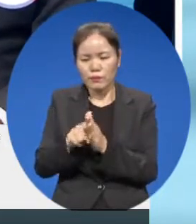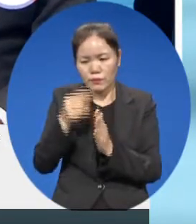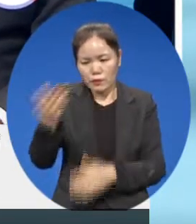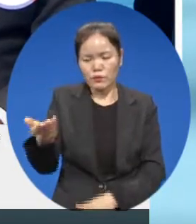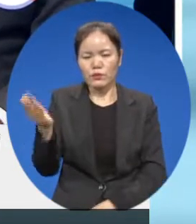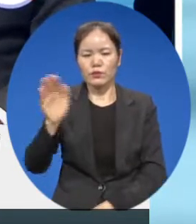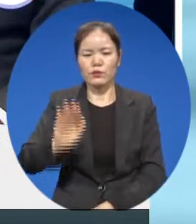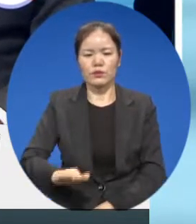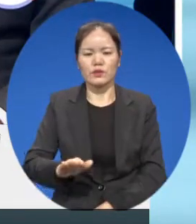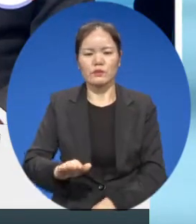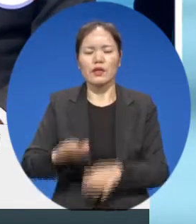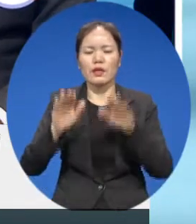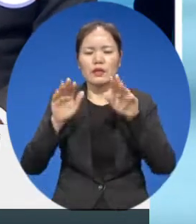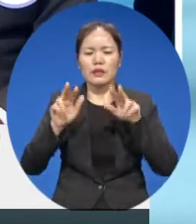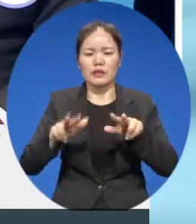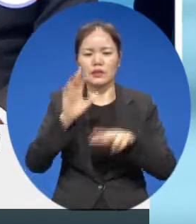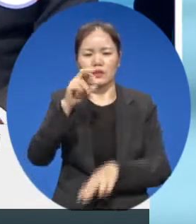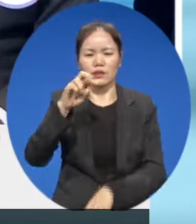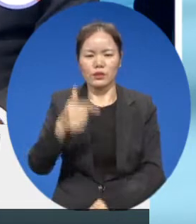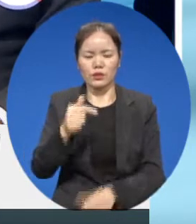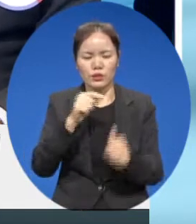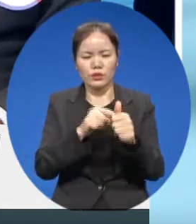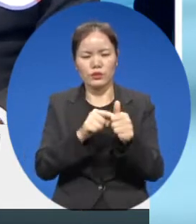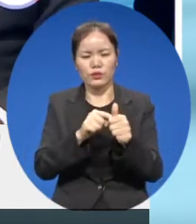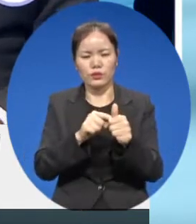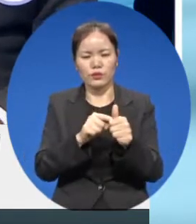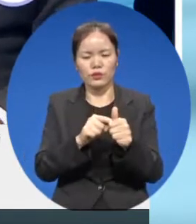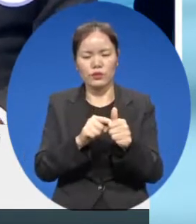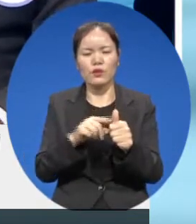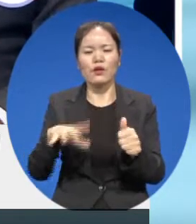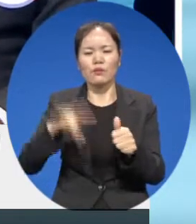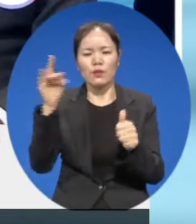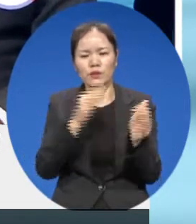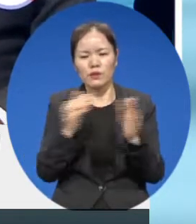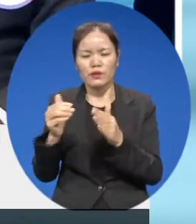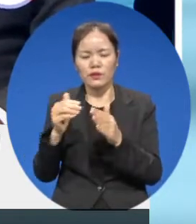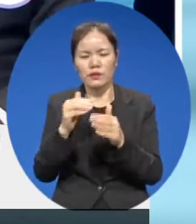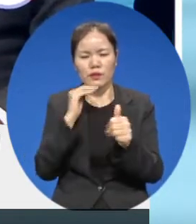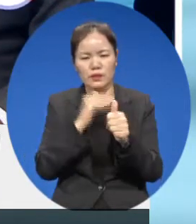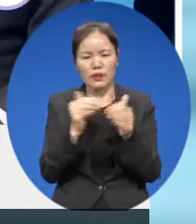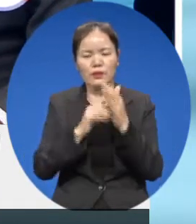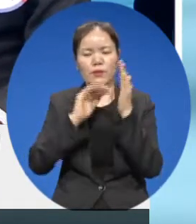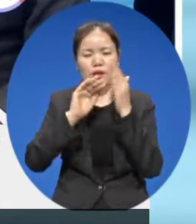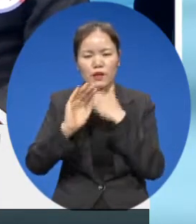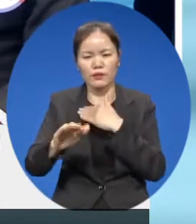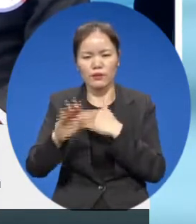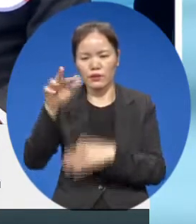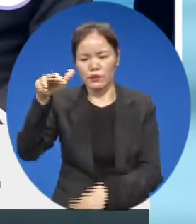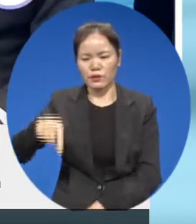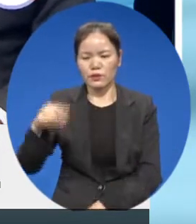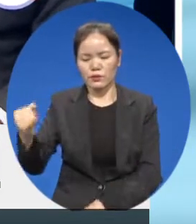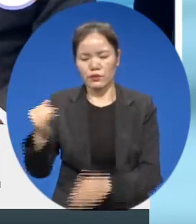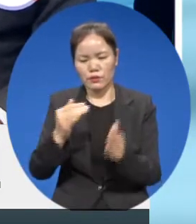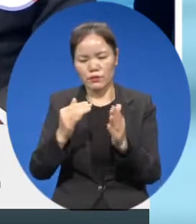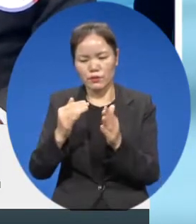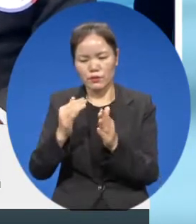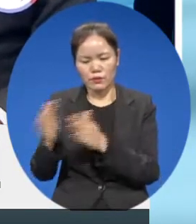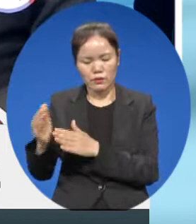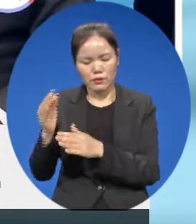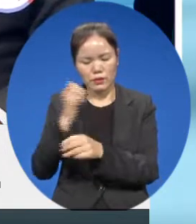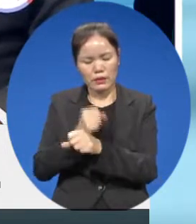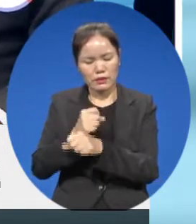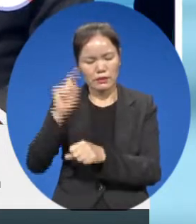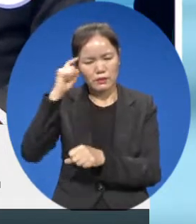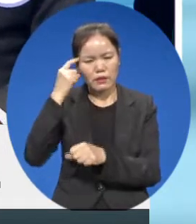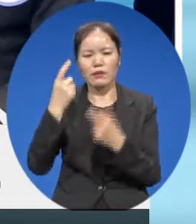운석을 총장을 정리한 그 이후에는 휴장 강과 도 조금 거리를 두려고 하는 그런 기류가 개인적으로 감지되고 있는 것 같고요 지금 가장 중요한 건